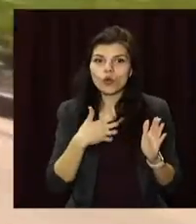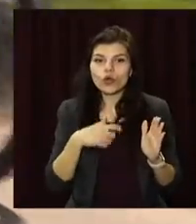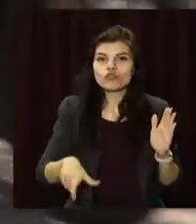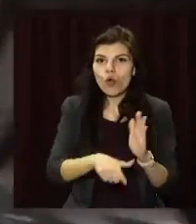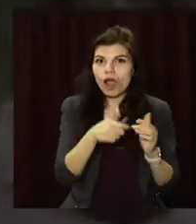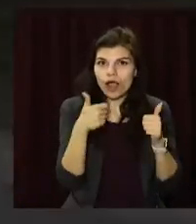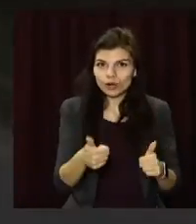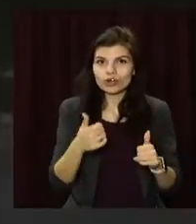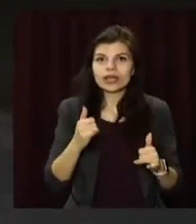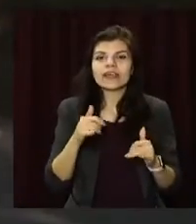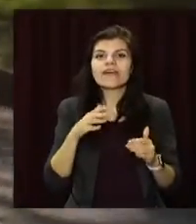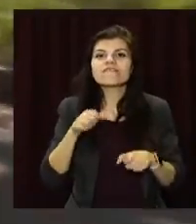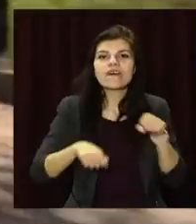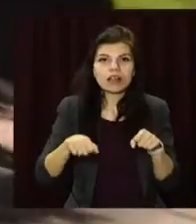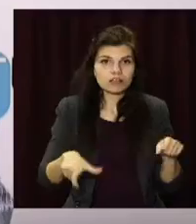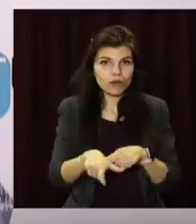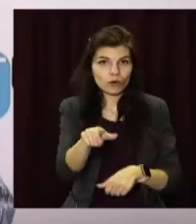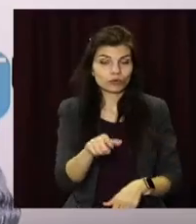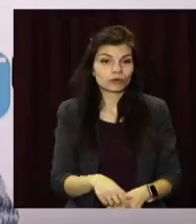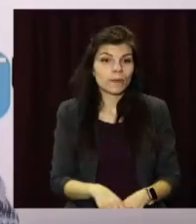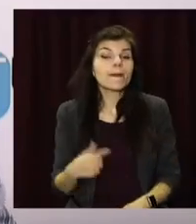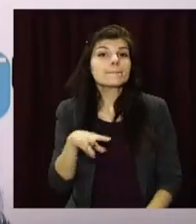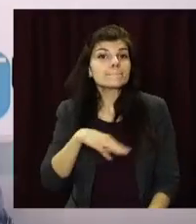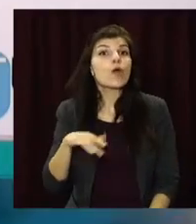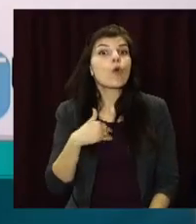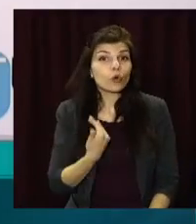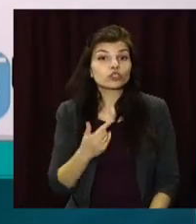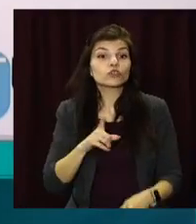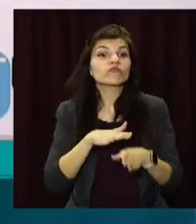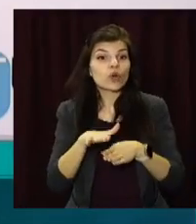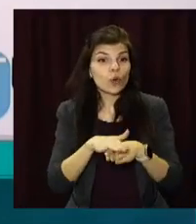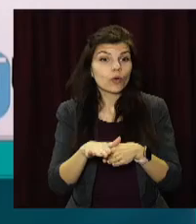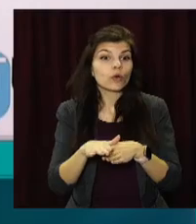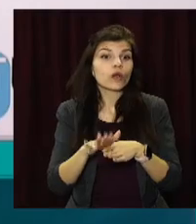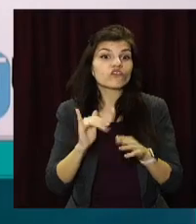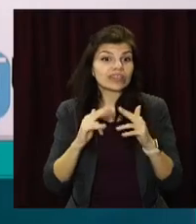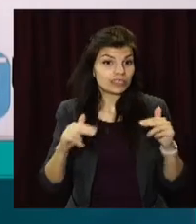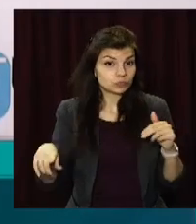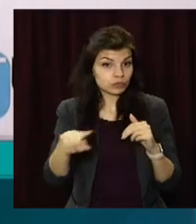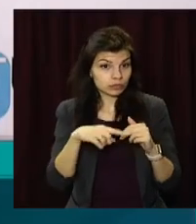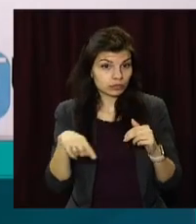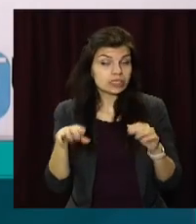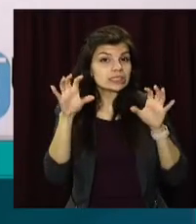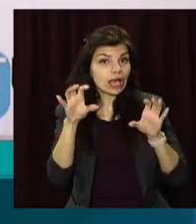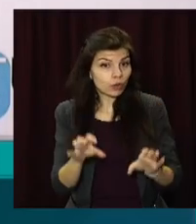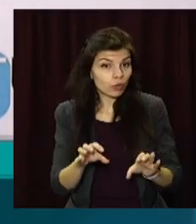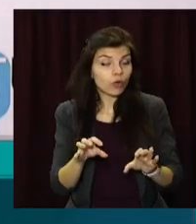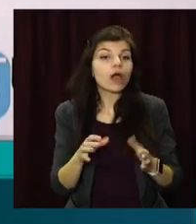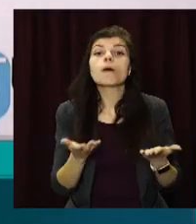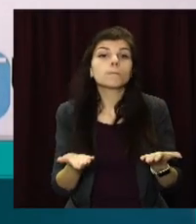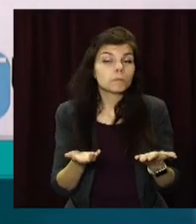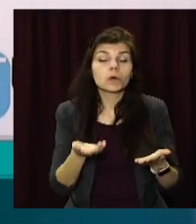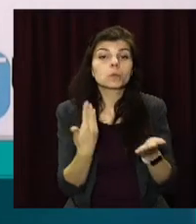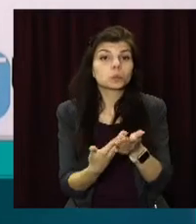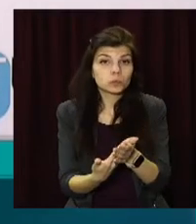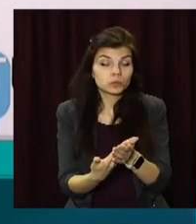доріг та велодоріжок. Ми хочемо, щоб виконувалися, по-перше, в Дніпрі закони. А це